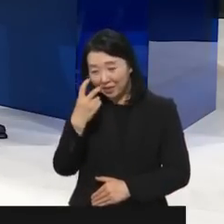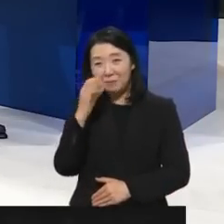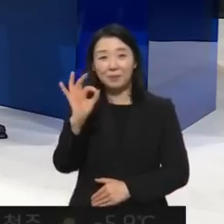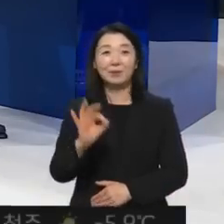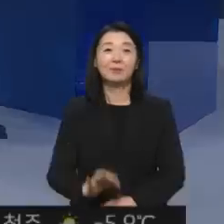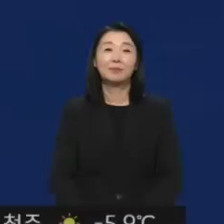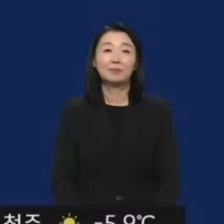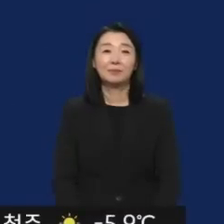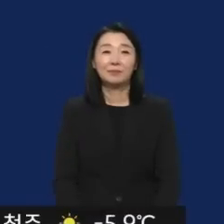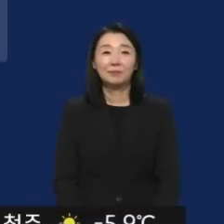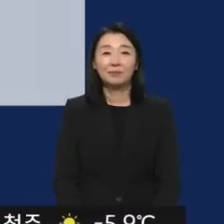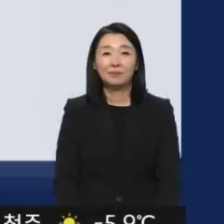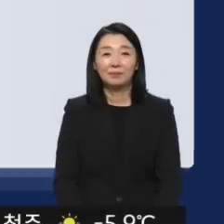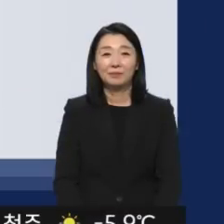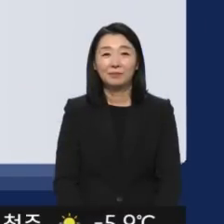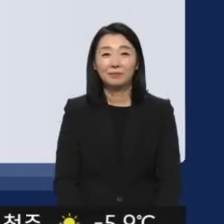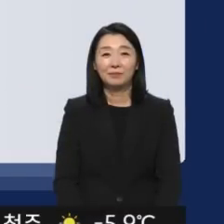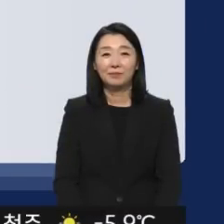보겠습니다.